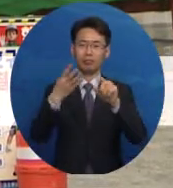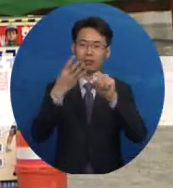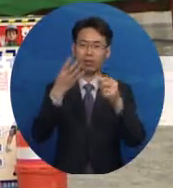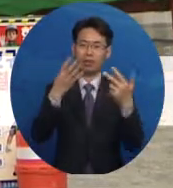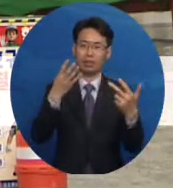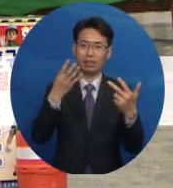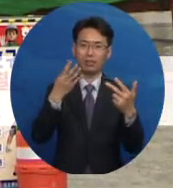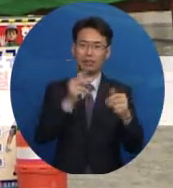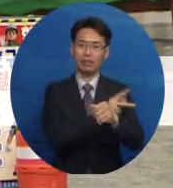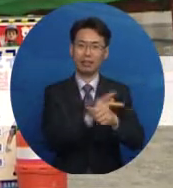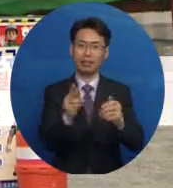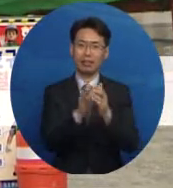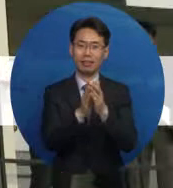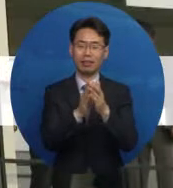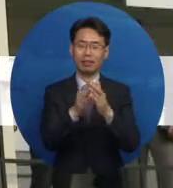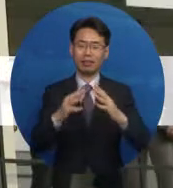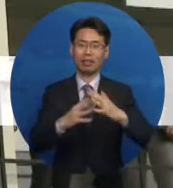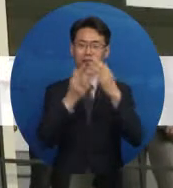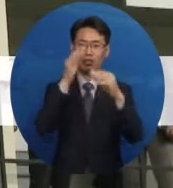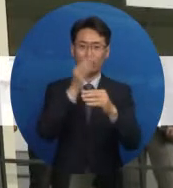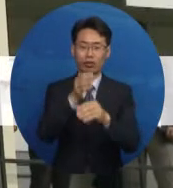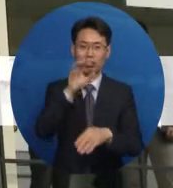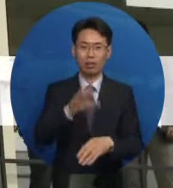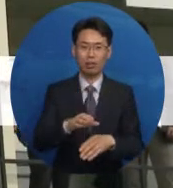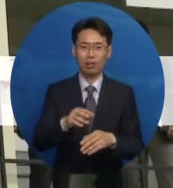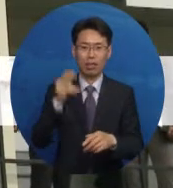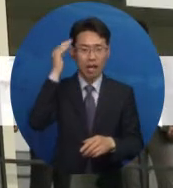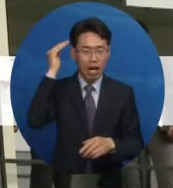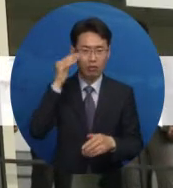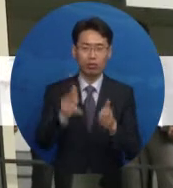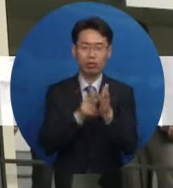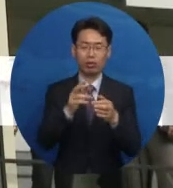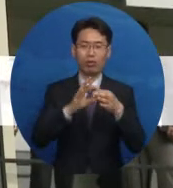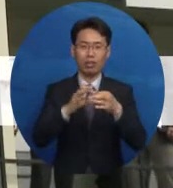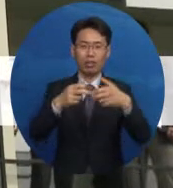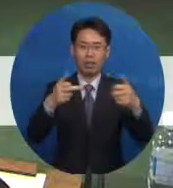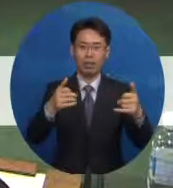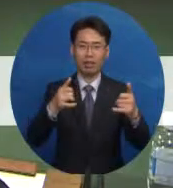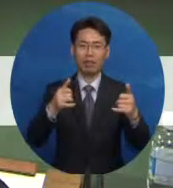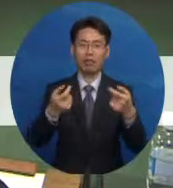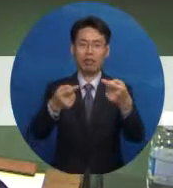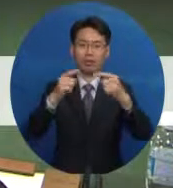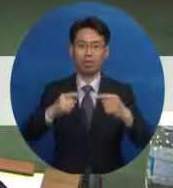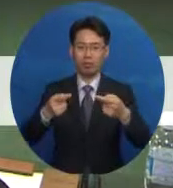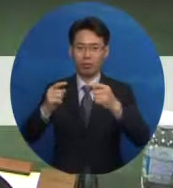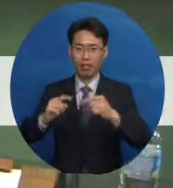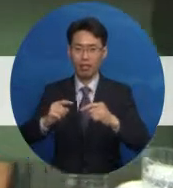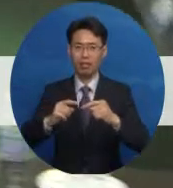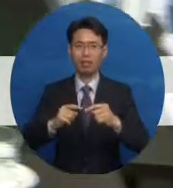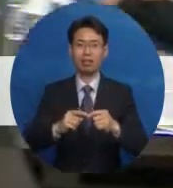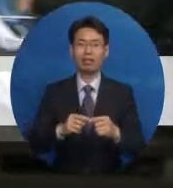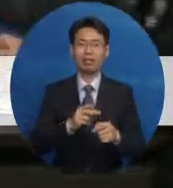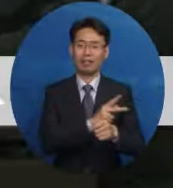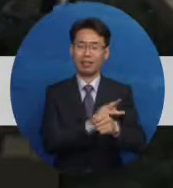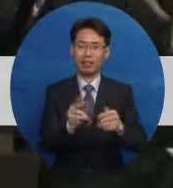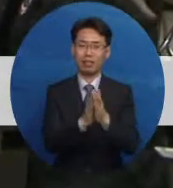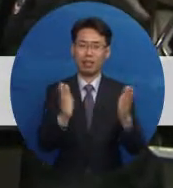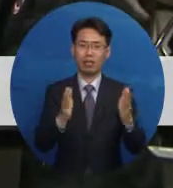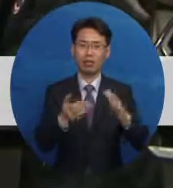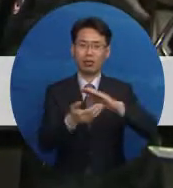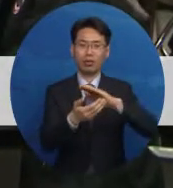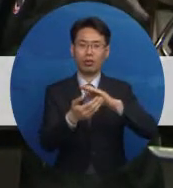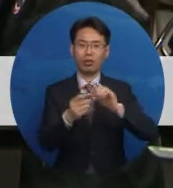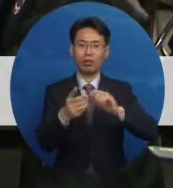포항시는 7일 KTX 신역사 현장 사무실에서 한국철도시설공단, 코레일 관계자 등이 참석한 가운데 KTX 개통